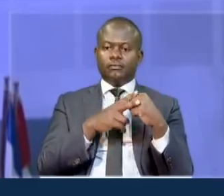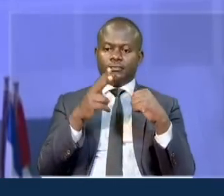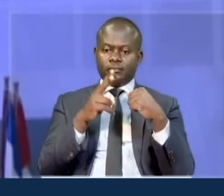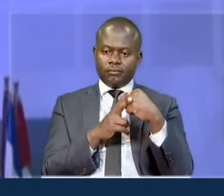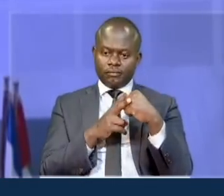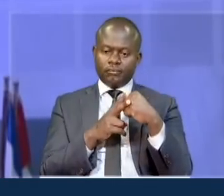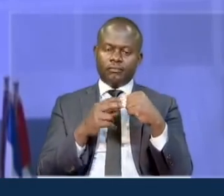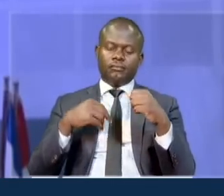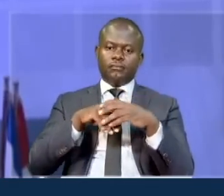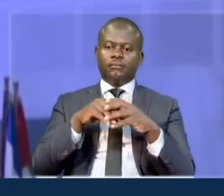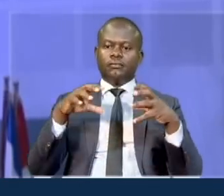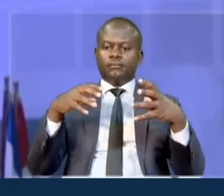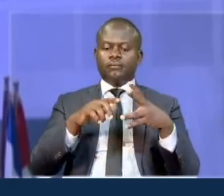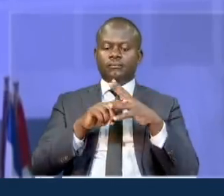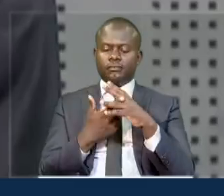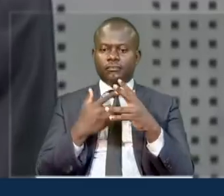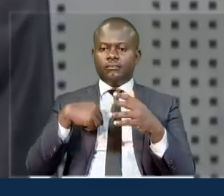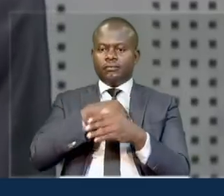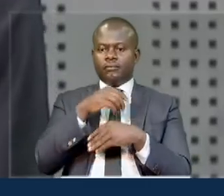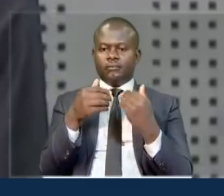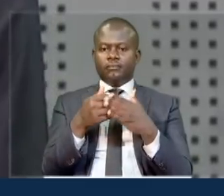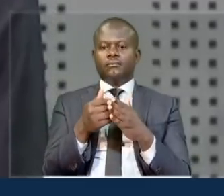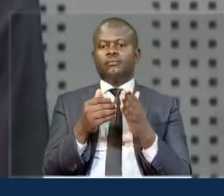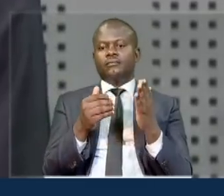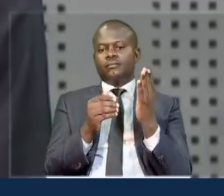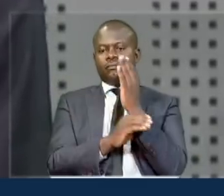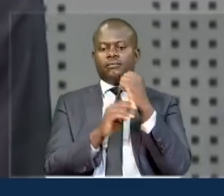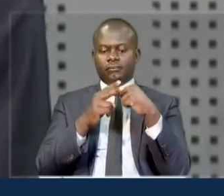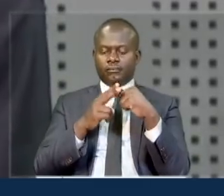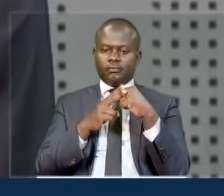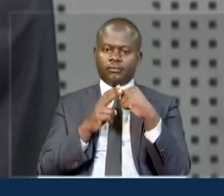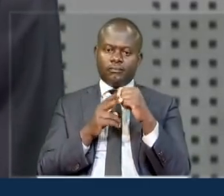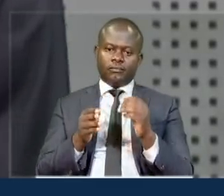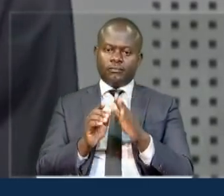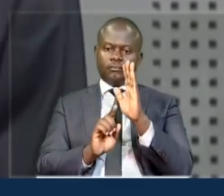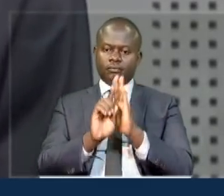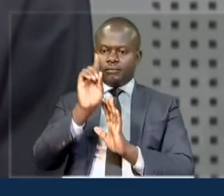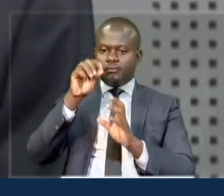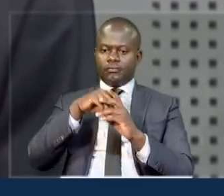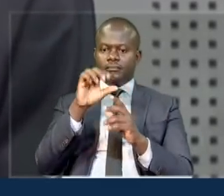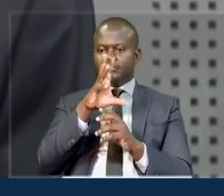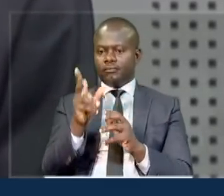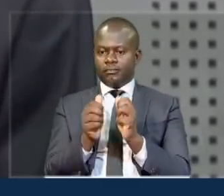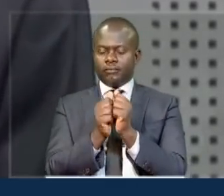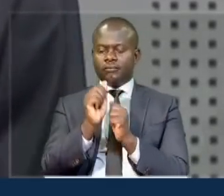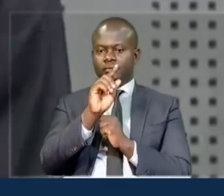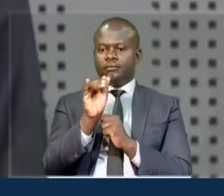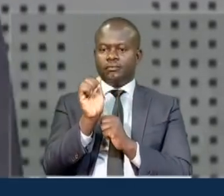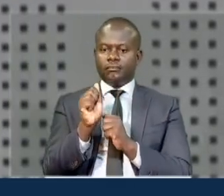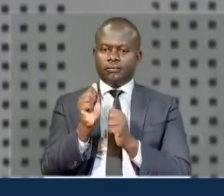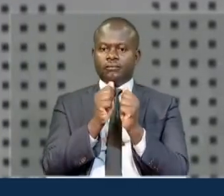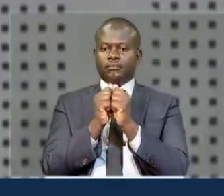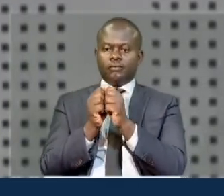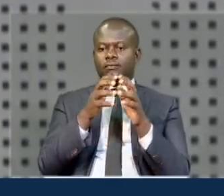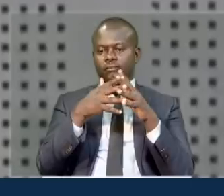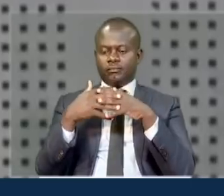G77 ni huriro ryatangijwe n'ibihugu 77 biri mu nzira y'iterambere byo ku migabane ya Afrika, Asia na